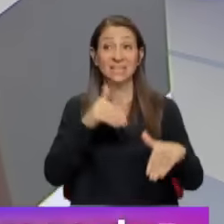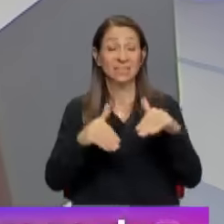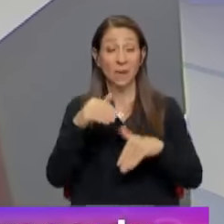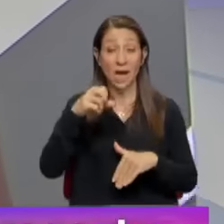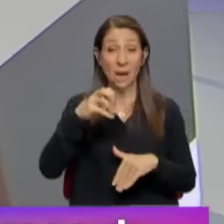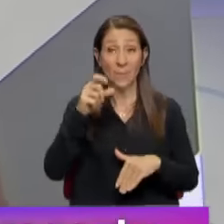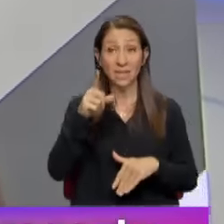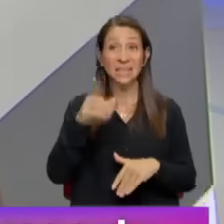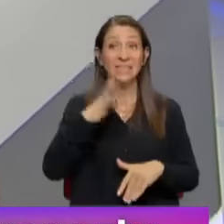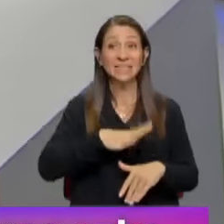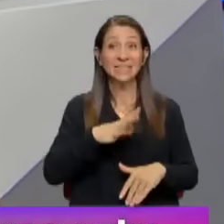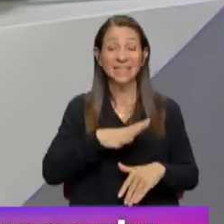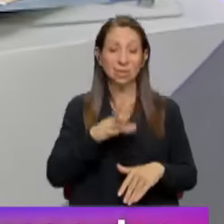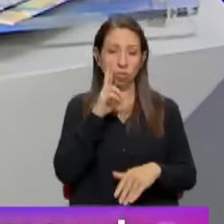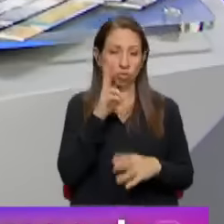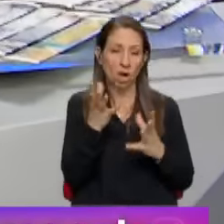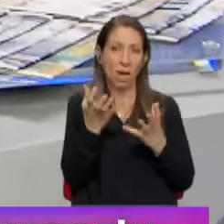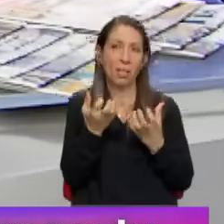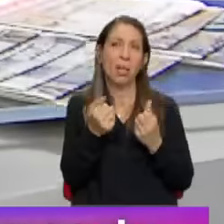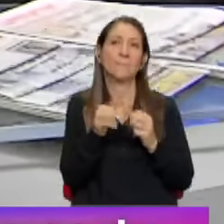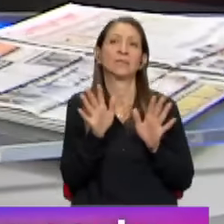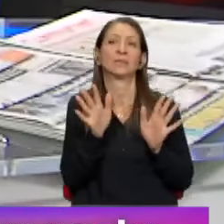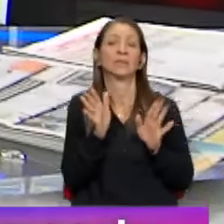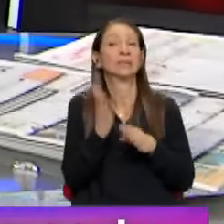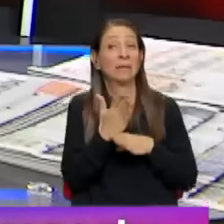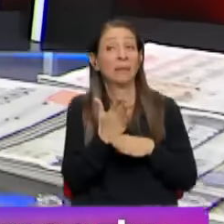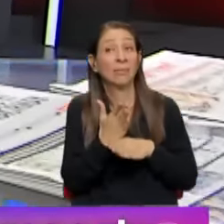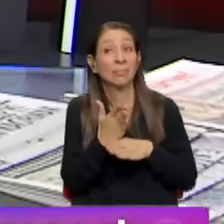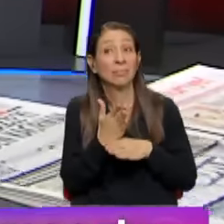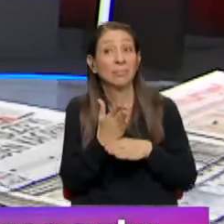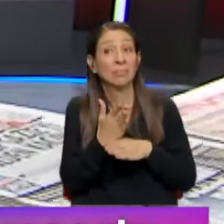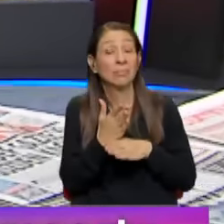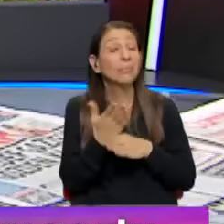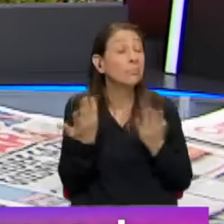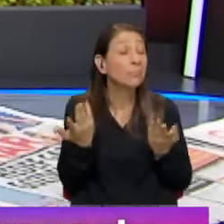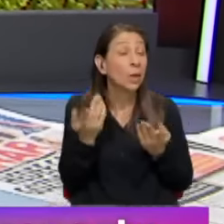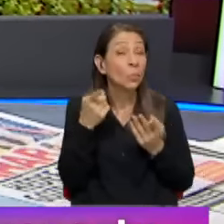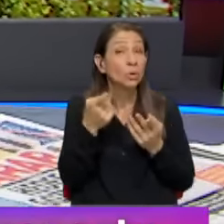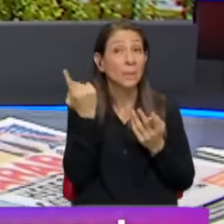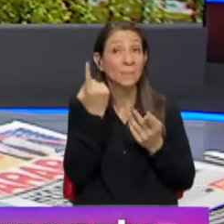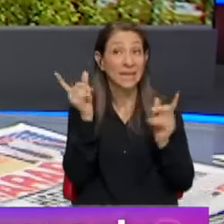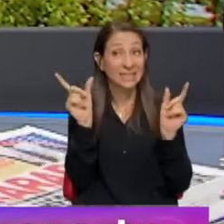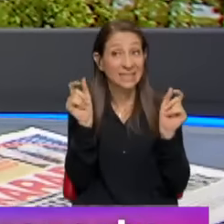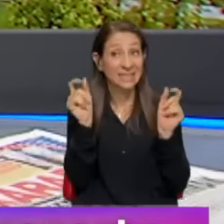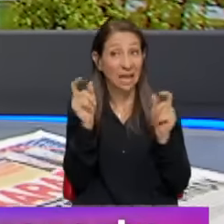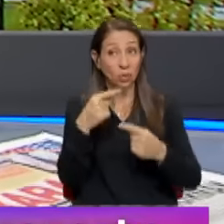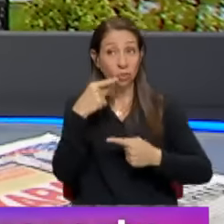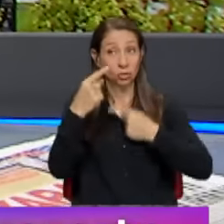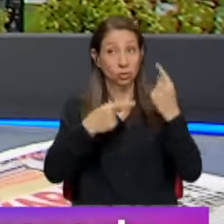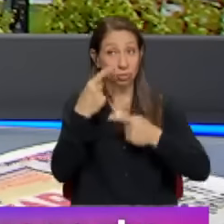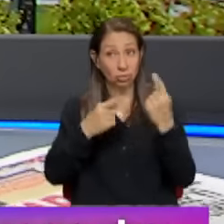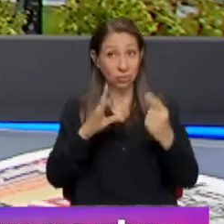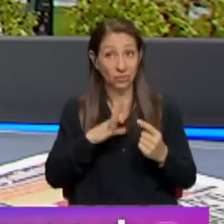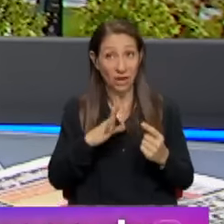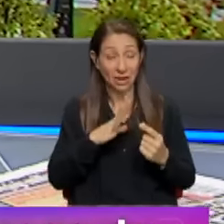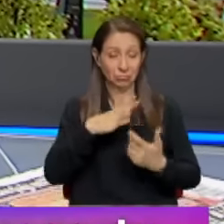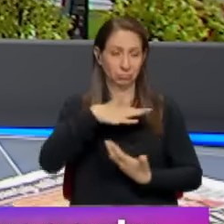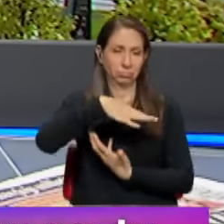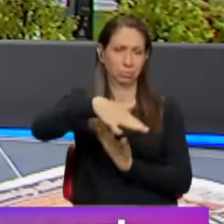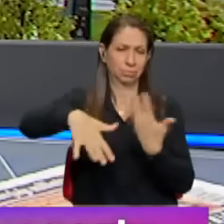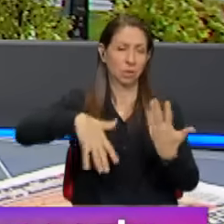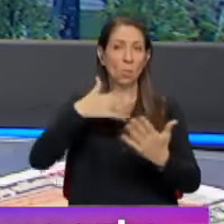AK Parti umduğu neticeyi neden alamadı acaba? Şimdi burada bir ıstakoz gündemiyle sarsılıyor